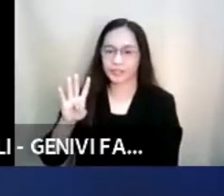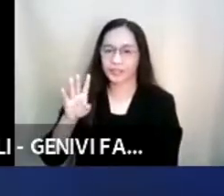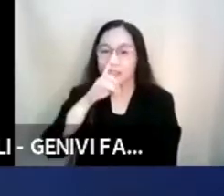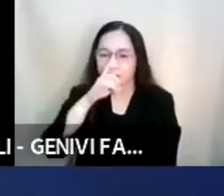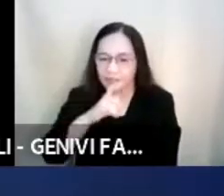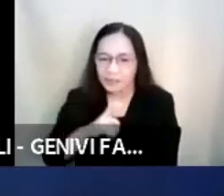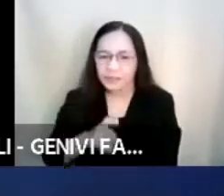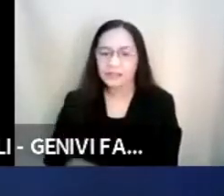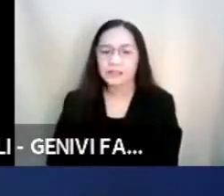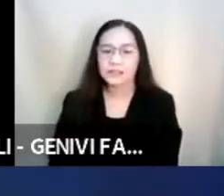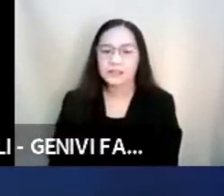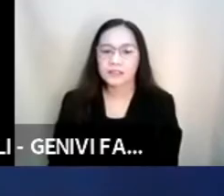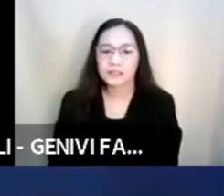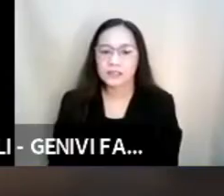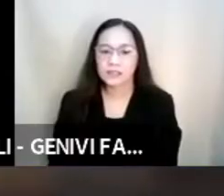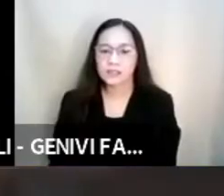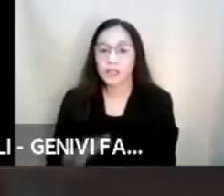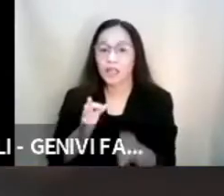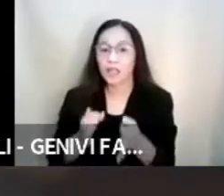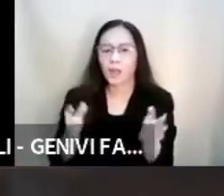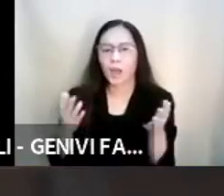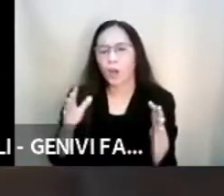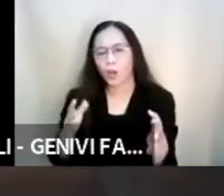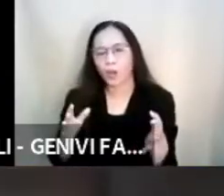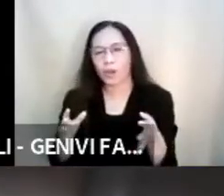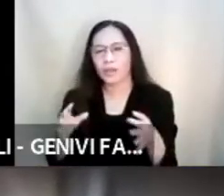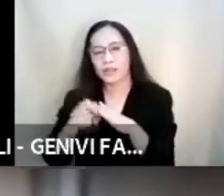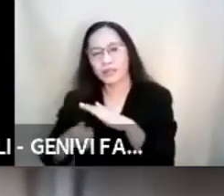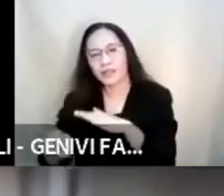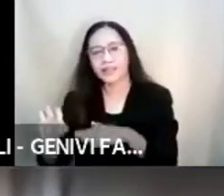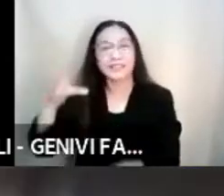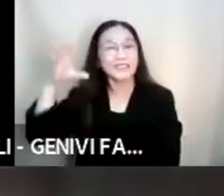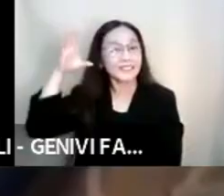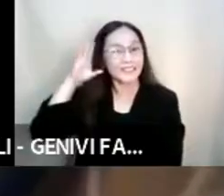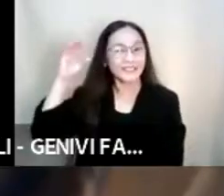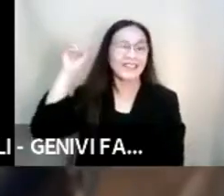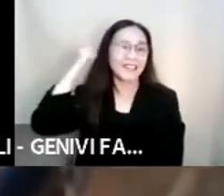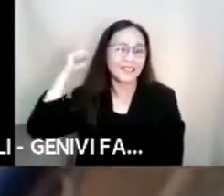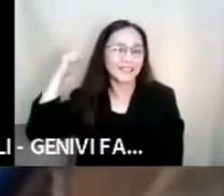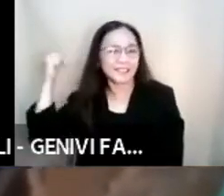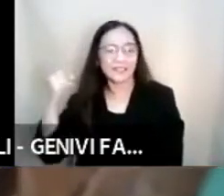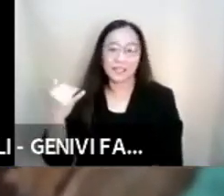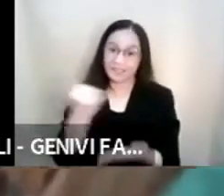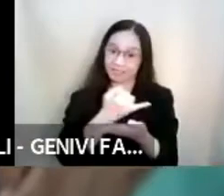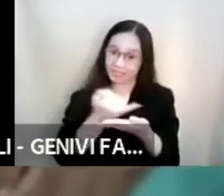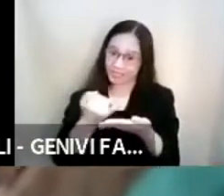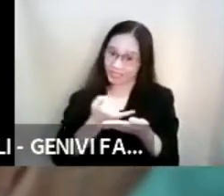habi ni Rosan, pag walang pasok, nakikinig ng sounds. Tapos